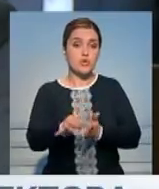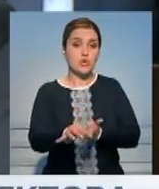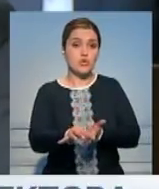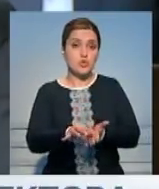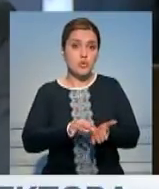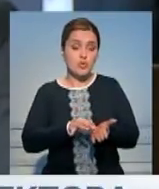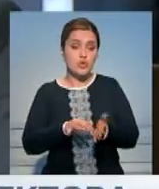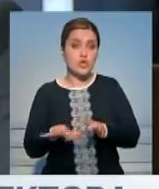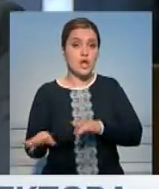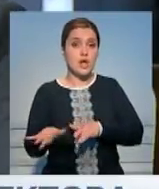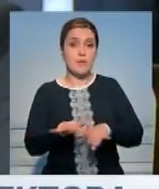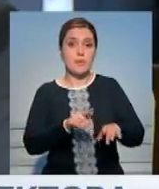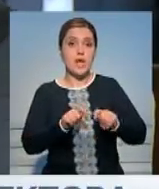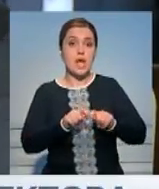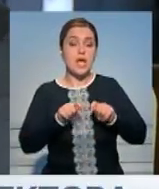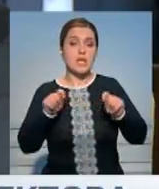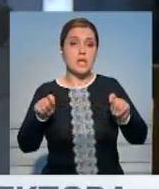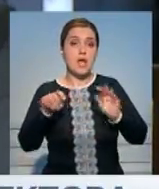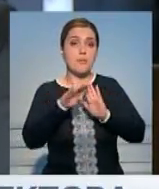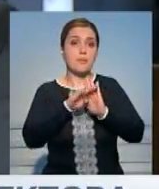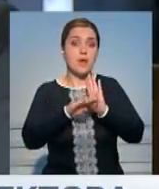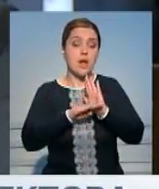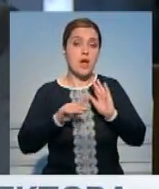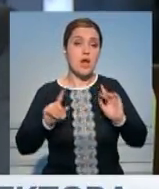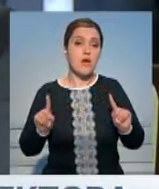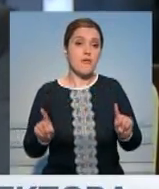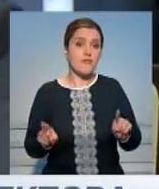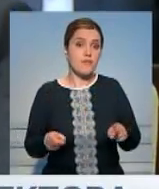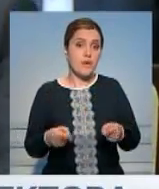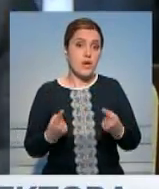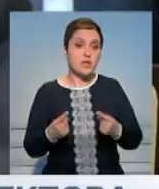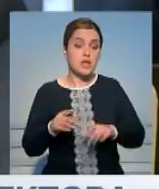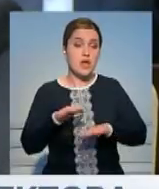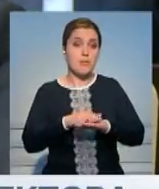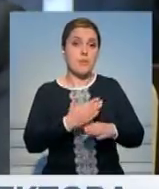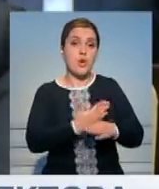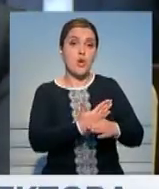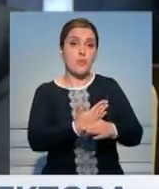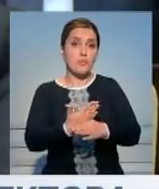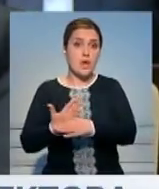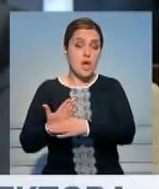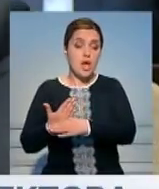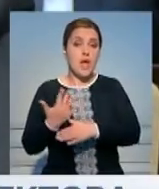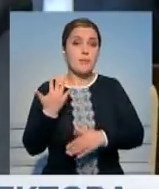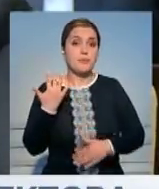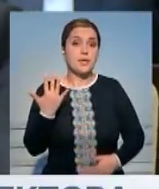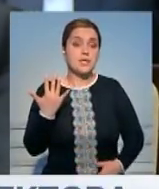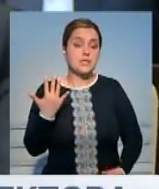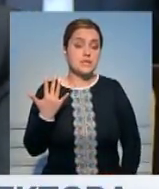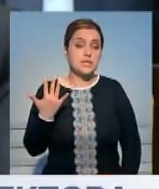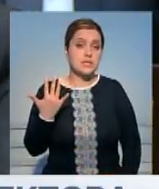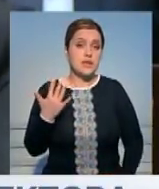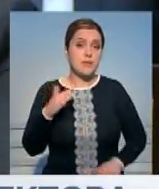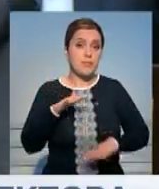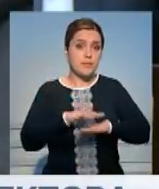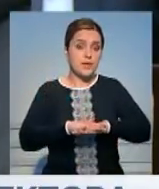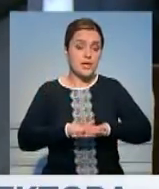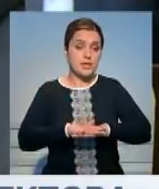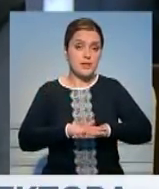меры, запустил программу оздоровления, в рамках которой оказана помощь 5